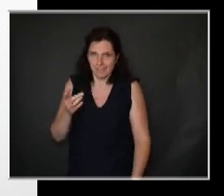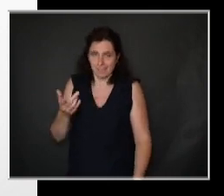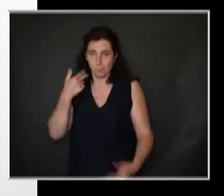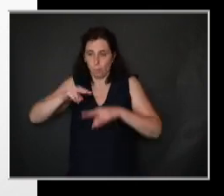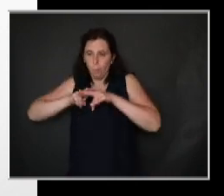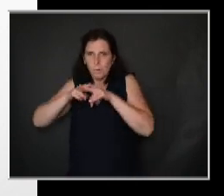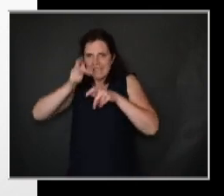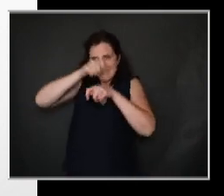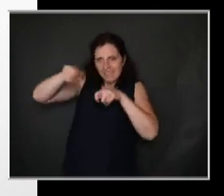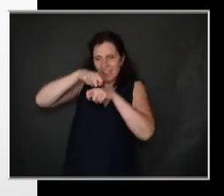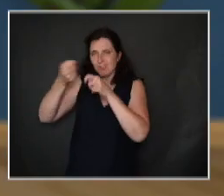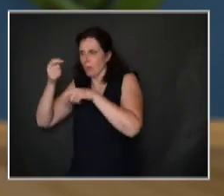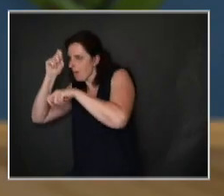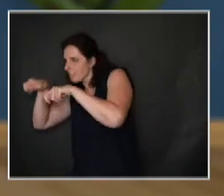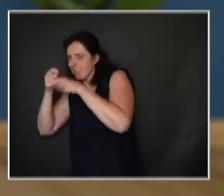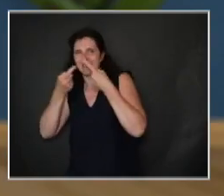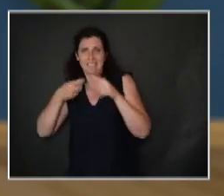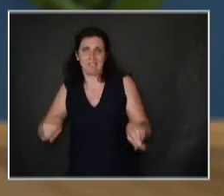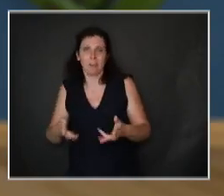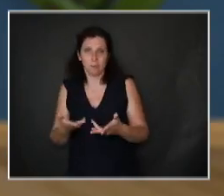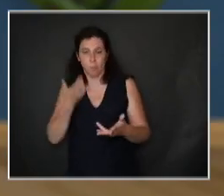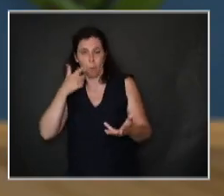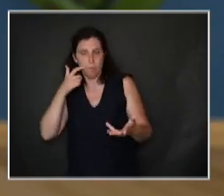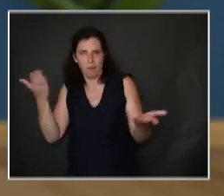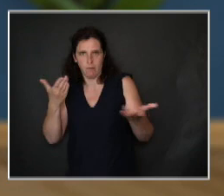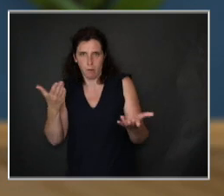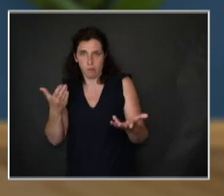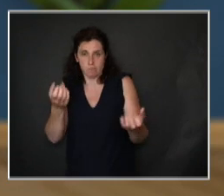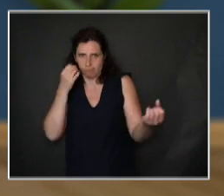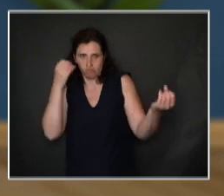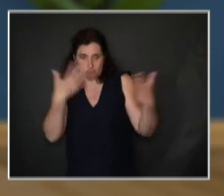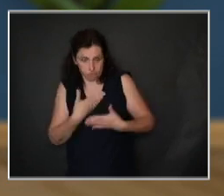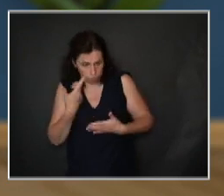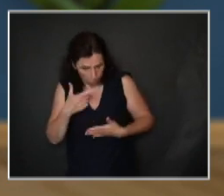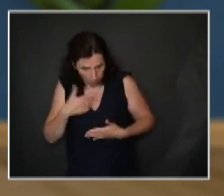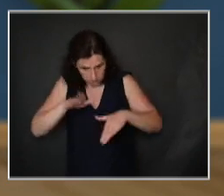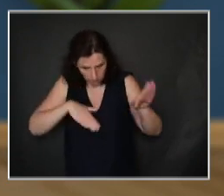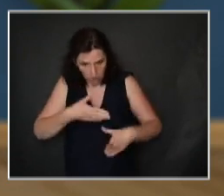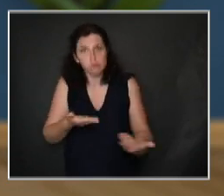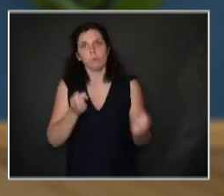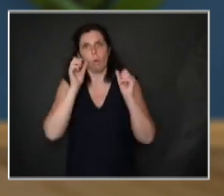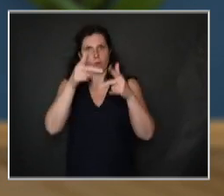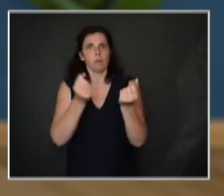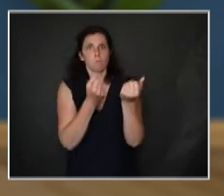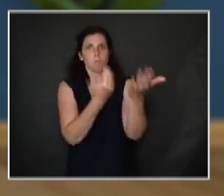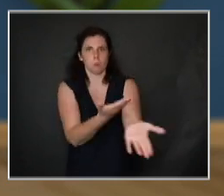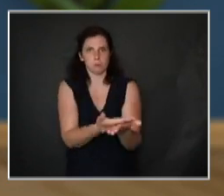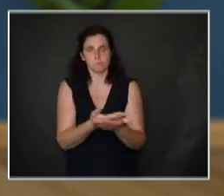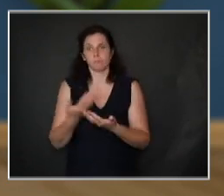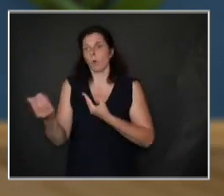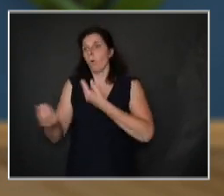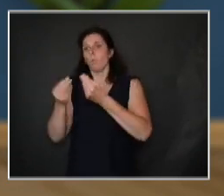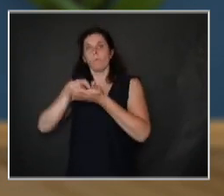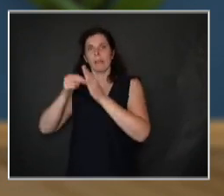outils pour valider. Et ce qu'on constate, c'est empirique. On voit que ça marche, donc on le fait. On a également l'acupuncture.